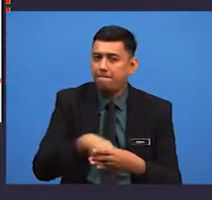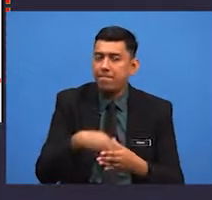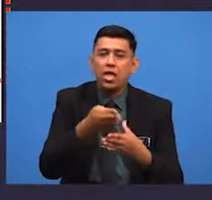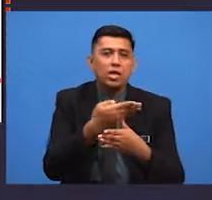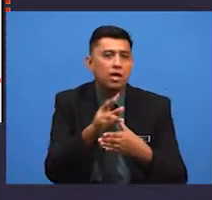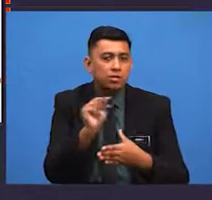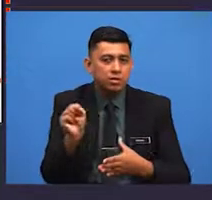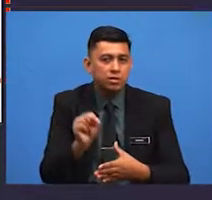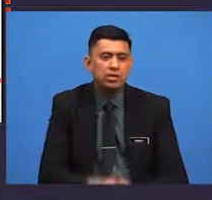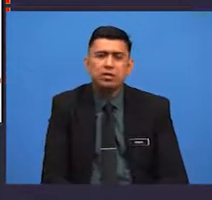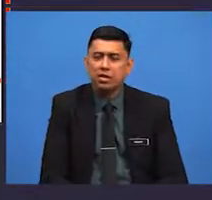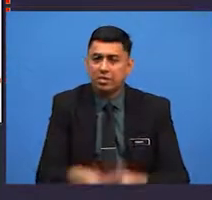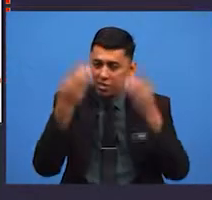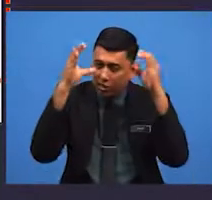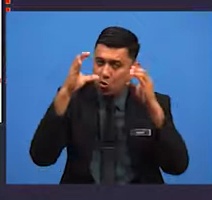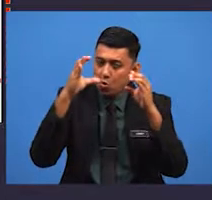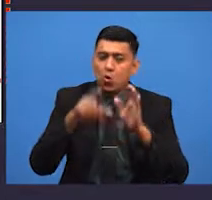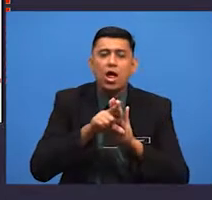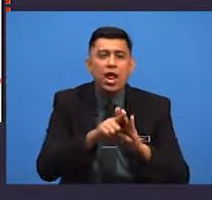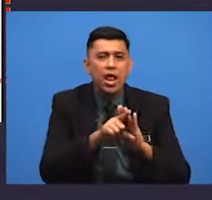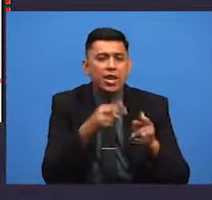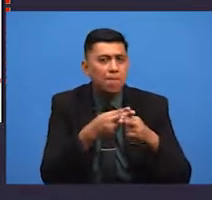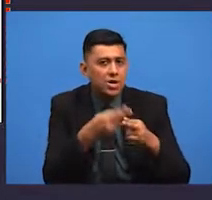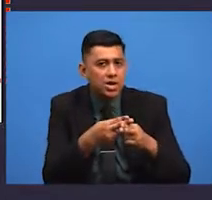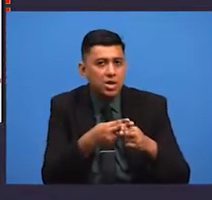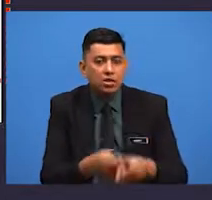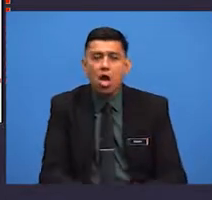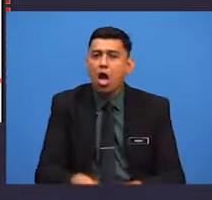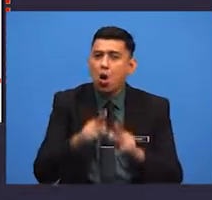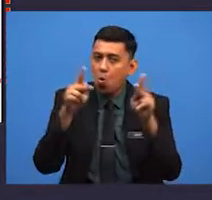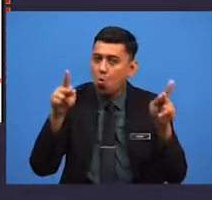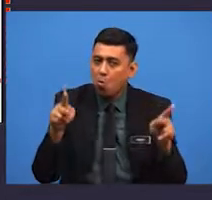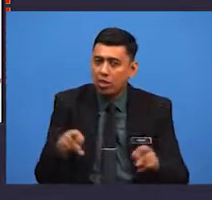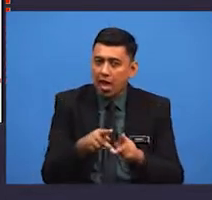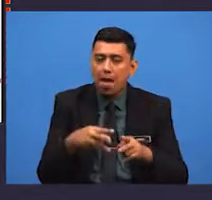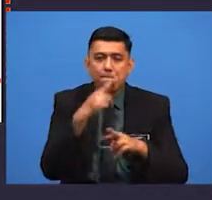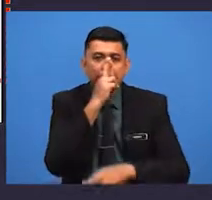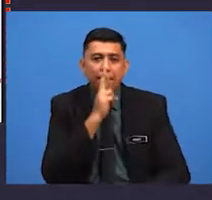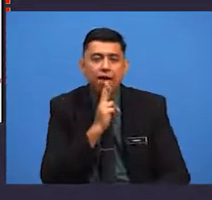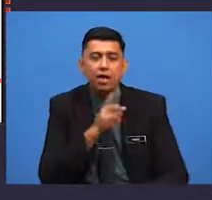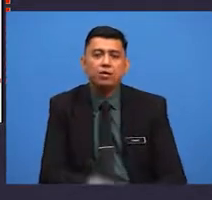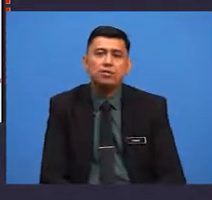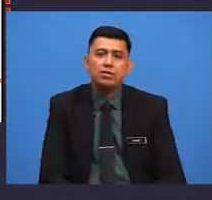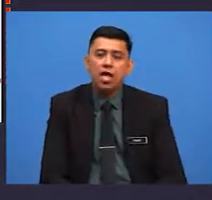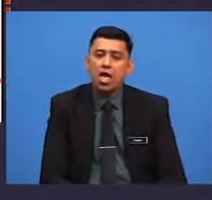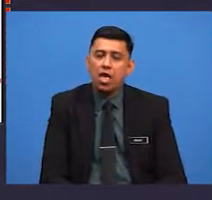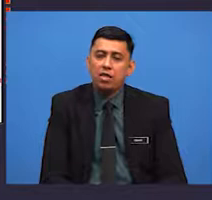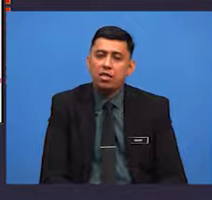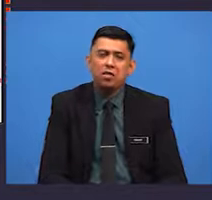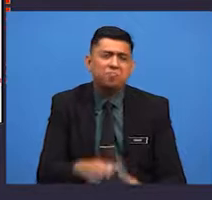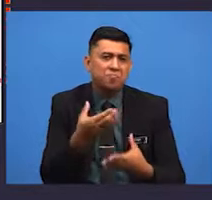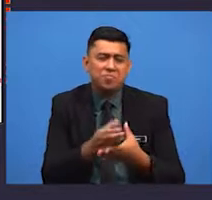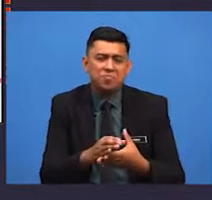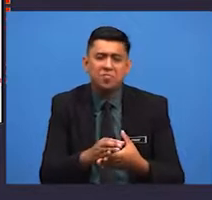bahagian yang cikgu labelkan dengan garisan kotak merah. Perhatikan sudukot dan carta